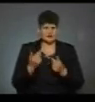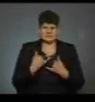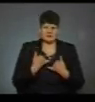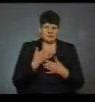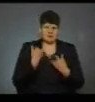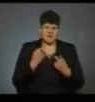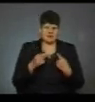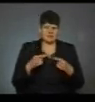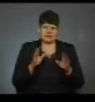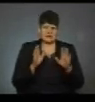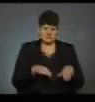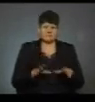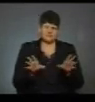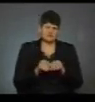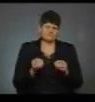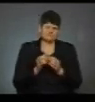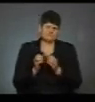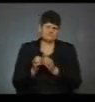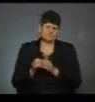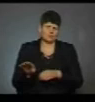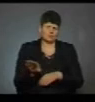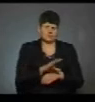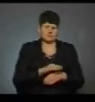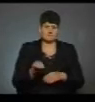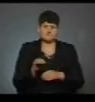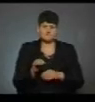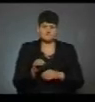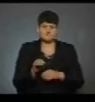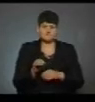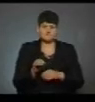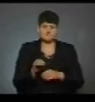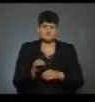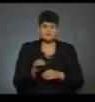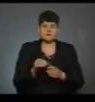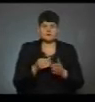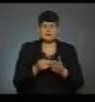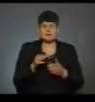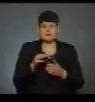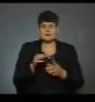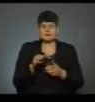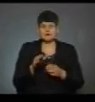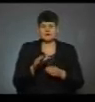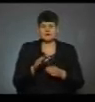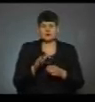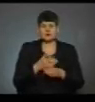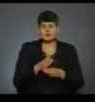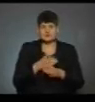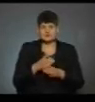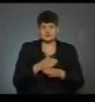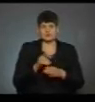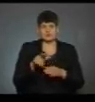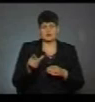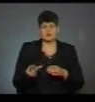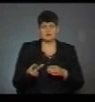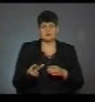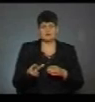різниці на сьогоднішній день для категорії споживачів. Так званих тарифних, нас називається, розділив людей на тарифні категорії